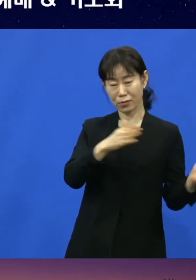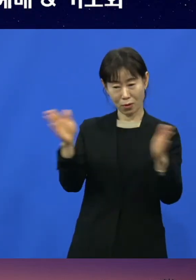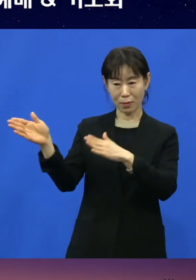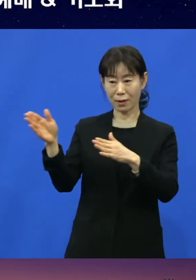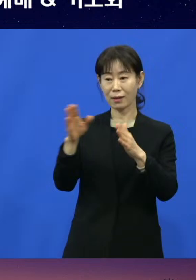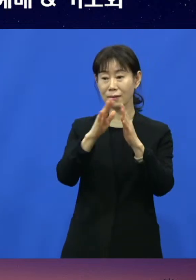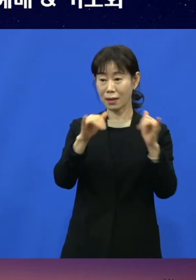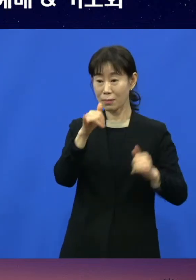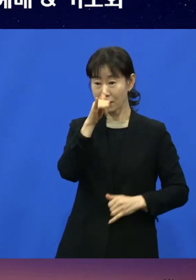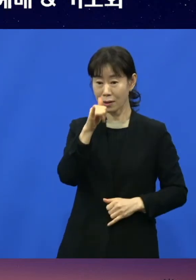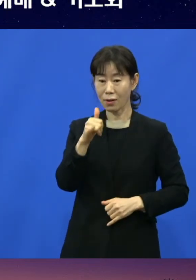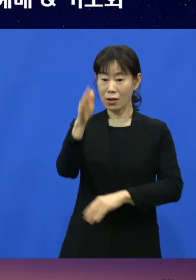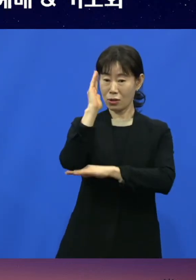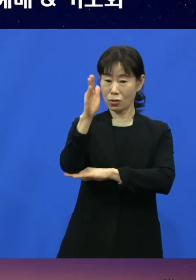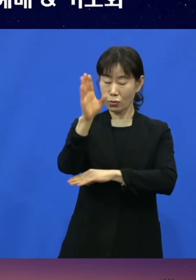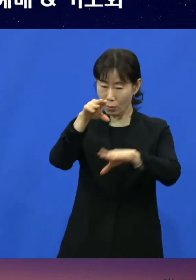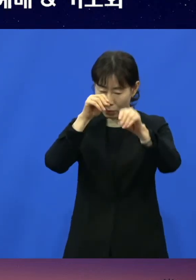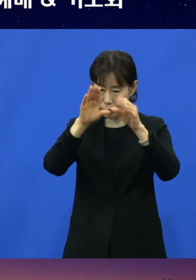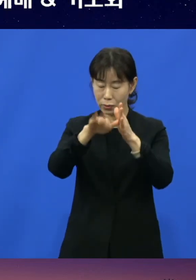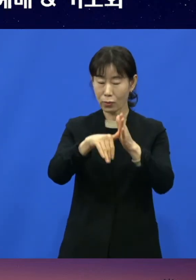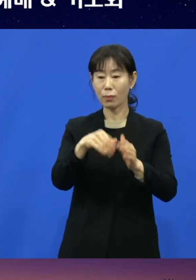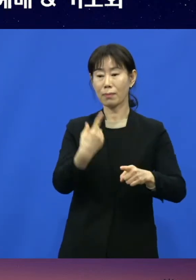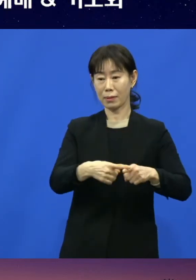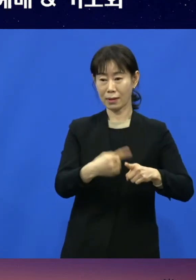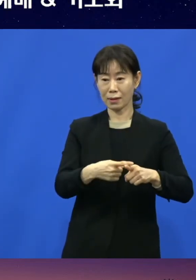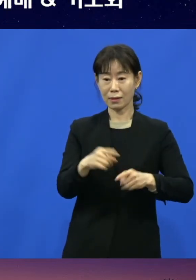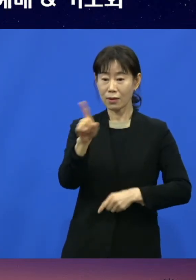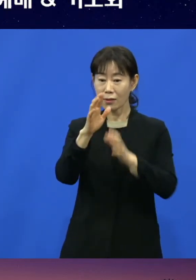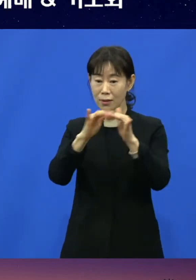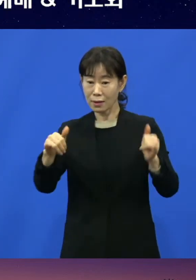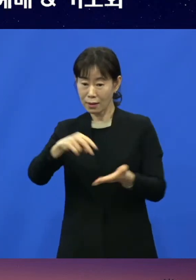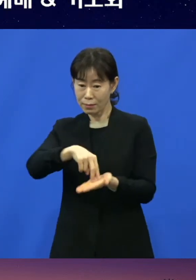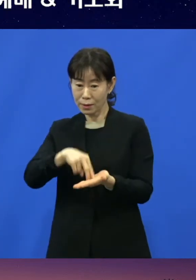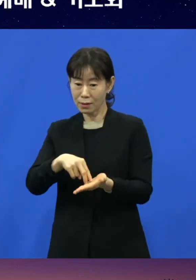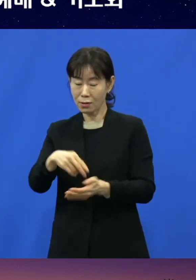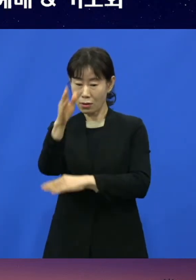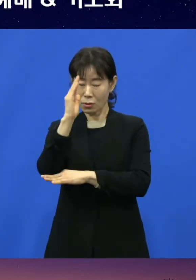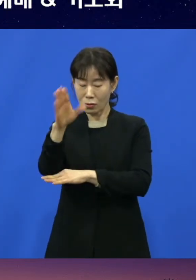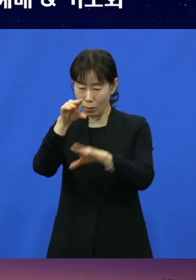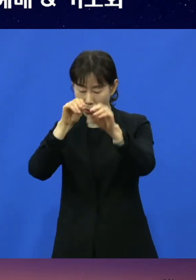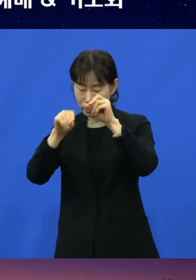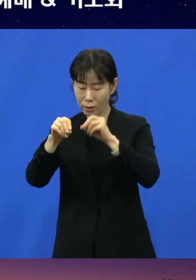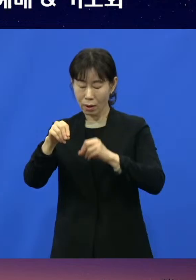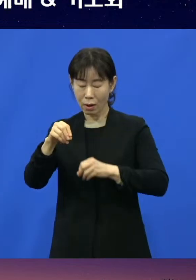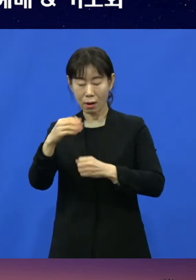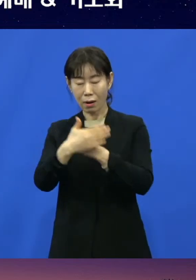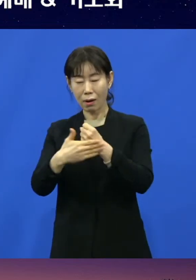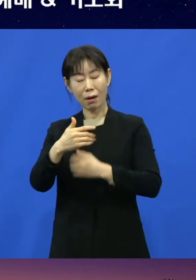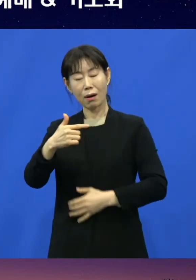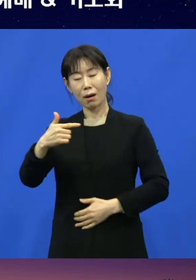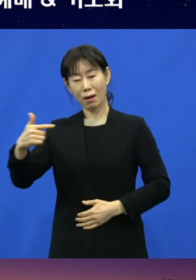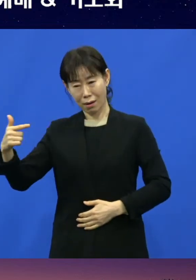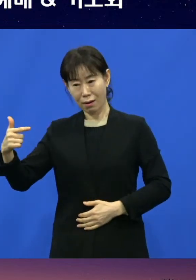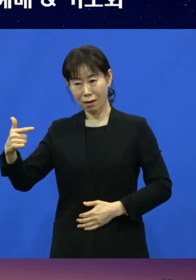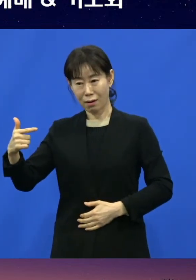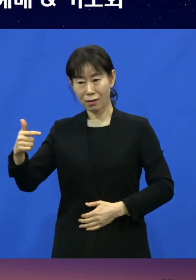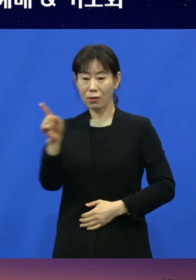어떤 분에게는 어떤 설교가 그 한편의 설교가 그 존재를 완전히 바꿔놓는 경우입니다.